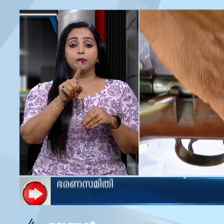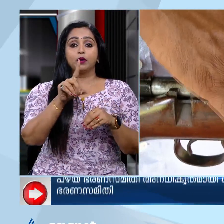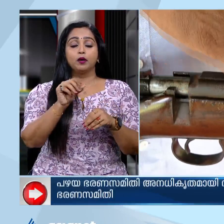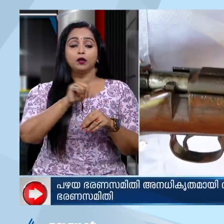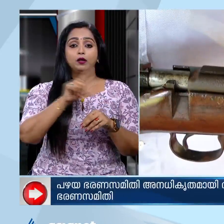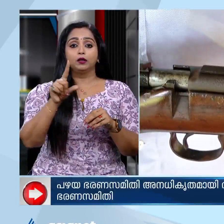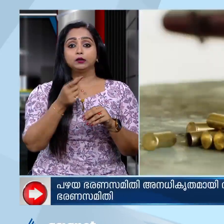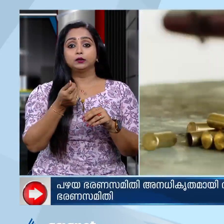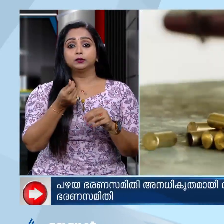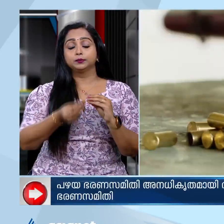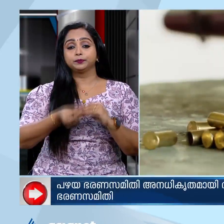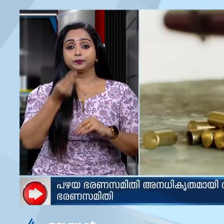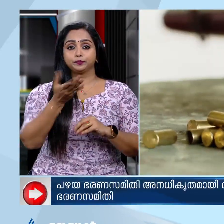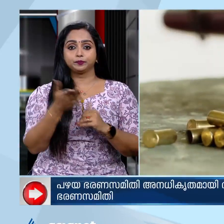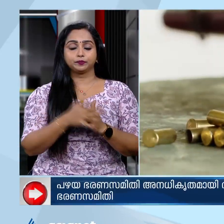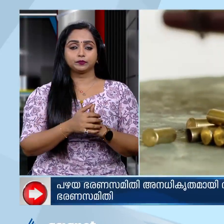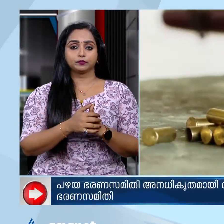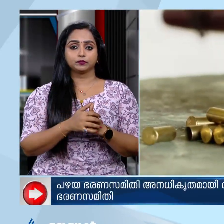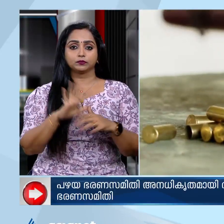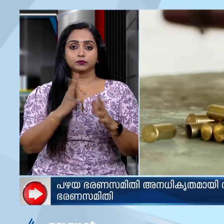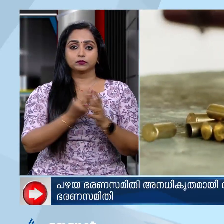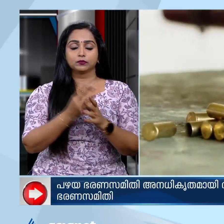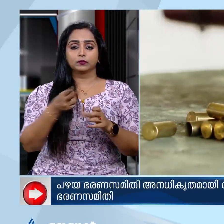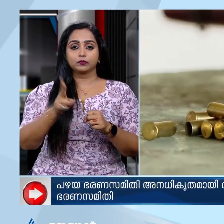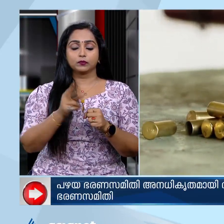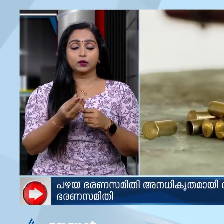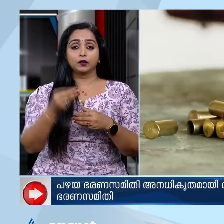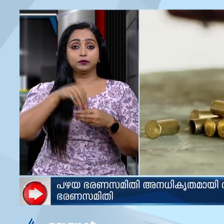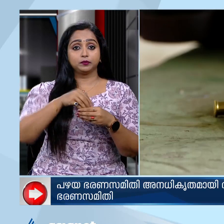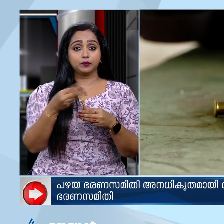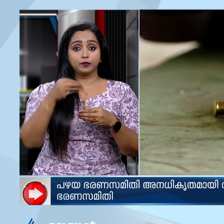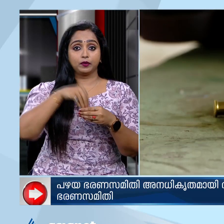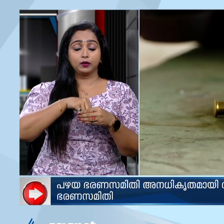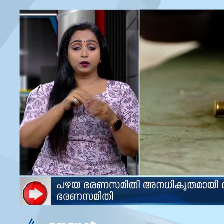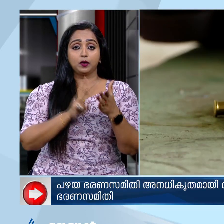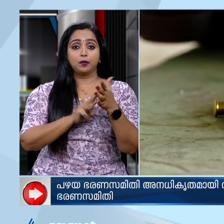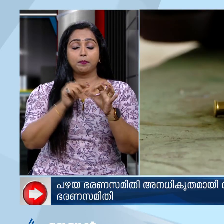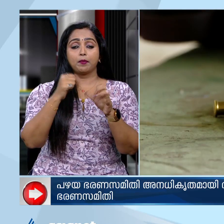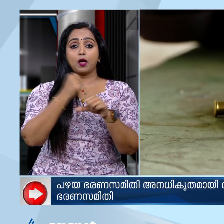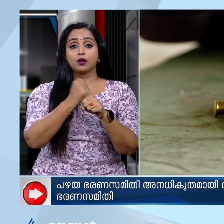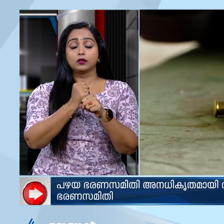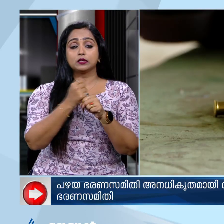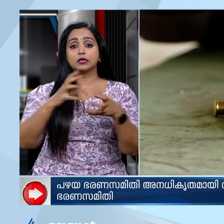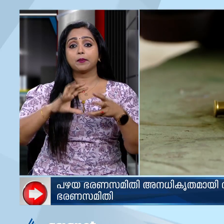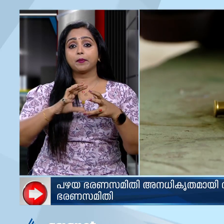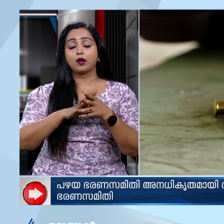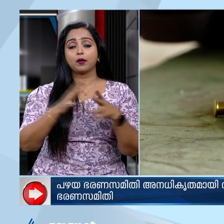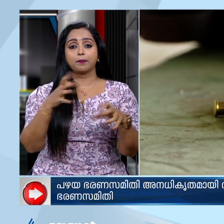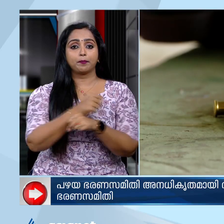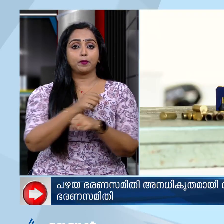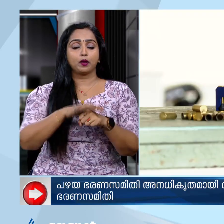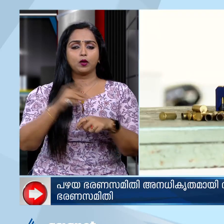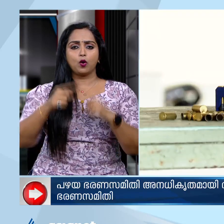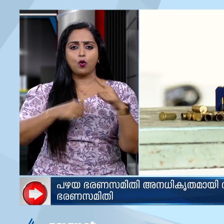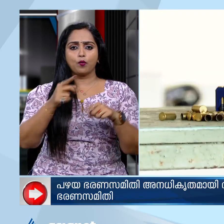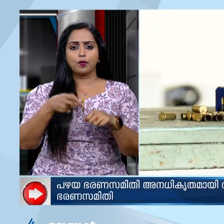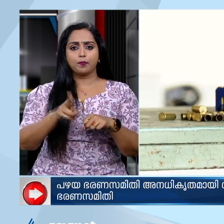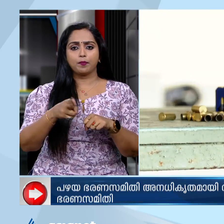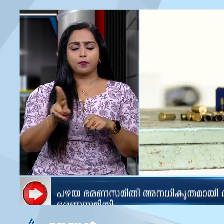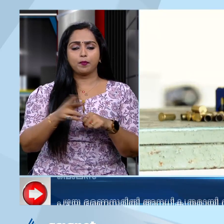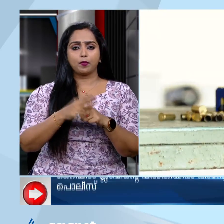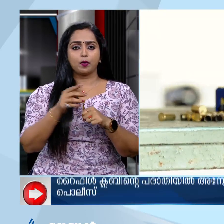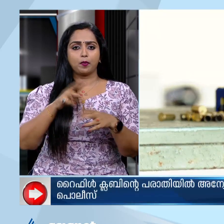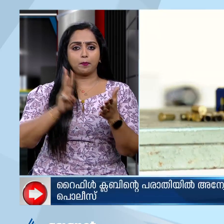10 ലക്ഷത്തോളം രൂപ വില വരും. കൂടാതെ തോക്കുകളിൽ വെടിയുണ്ട നിറയ്ക്കുന്ന 4 മാഗസിനുകളും നഷ്ടപ്പെട്ടു. തുടർച്ചയായി വെടിവെക്കുന്നതിനാണ്